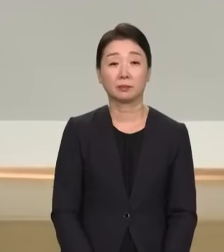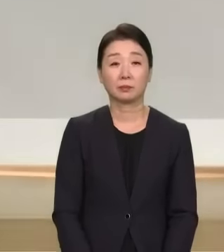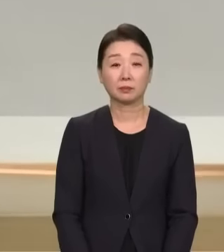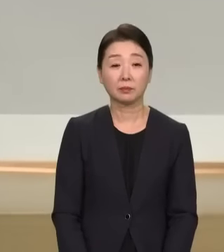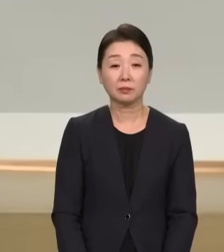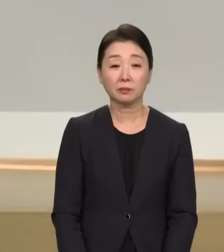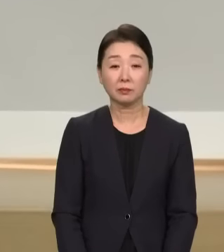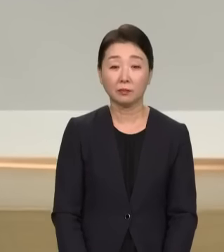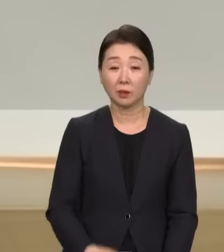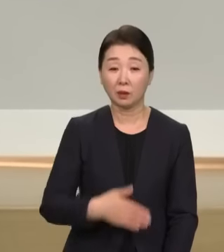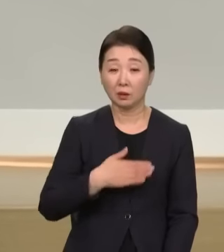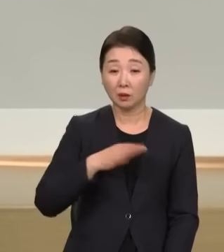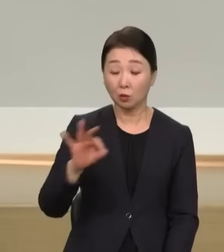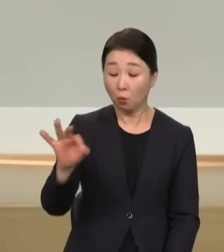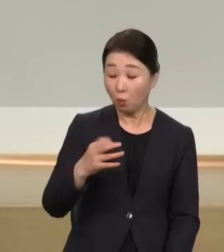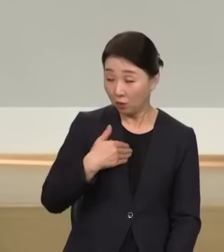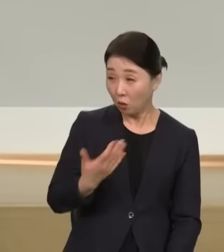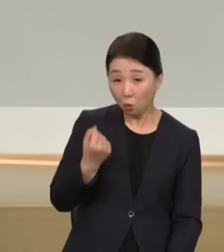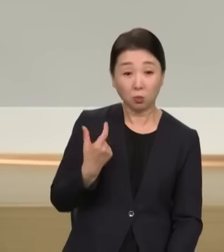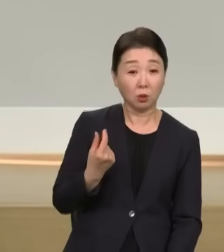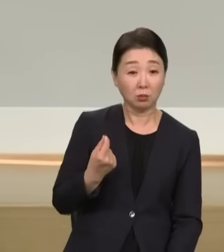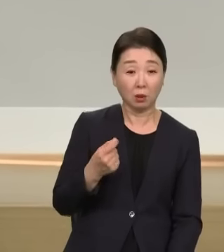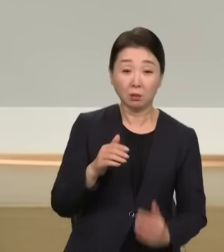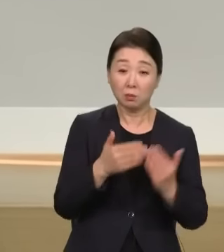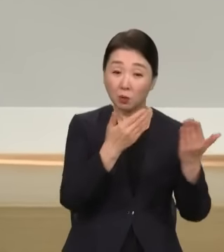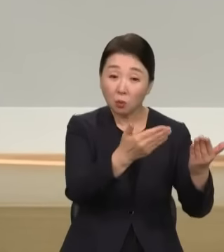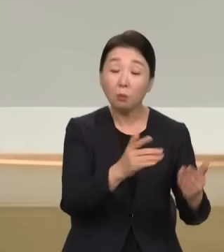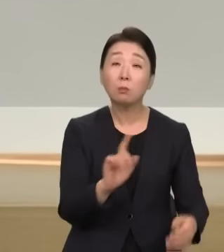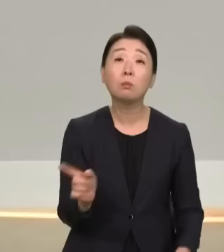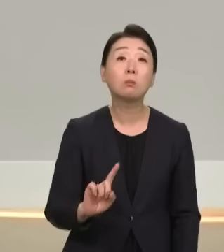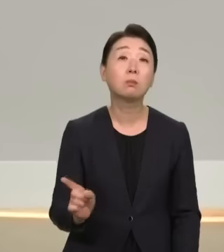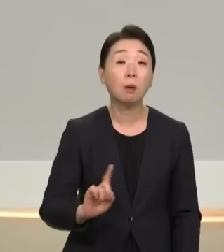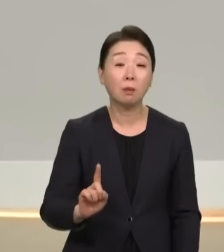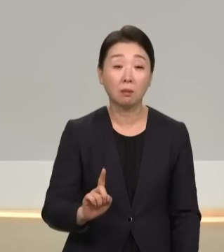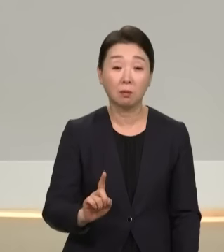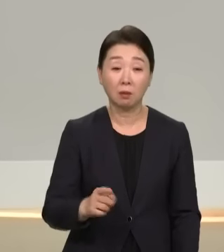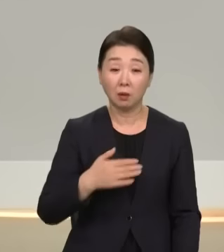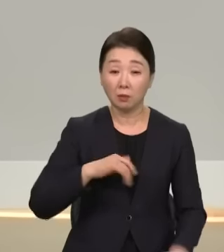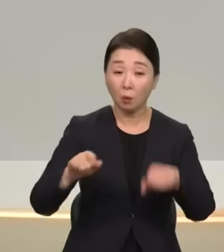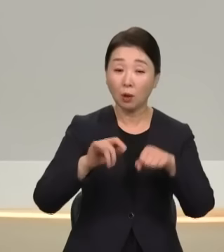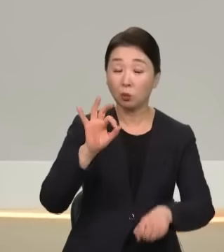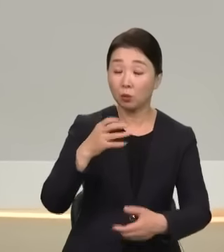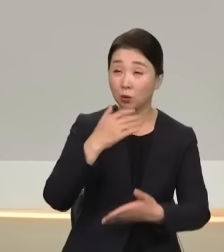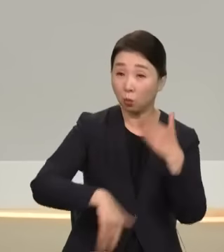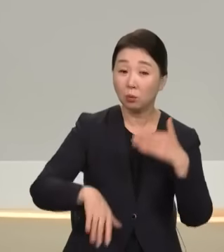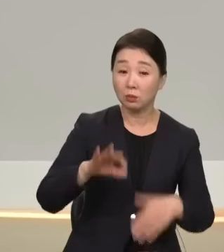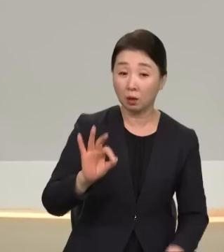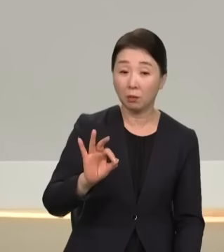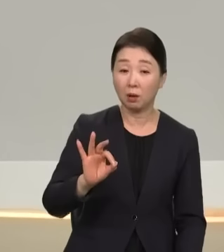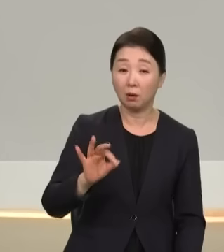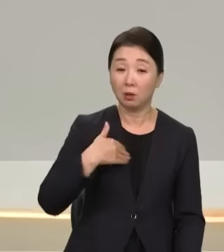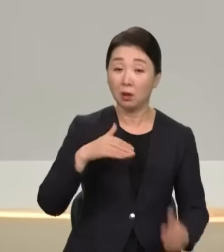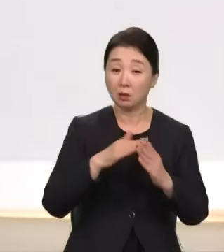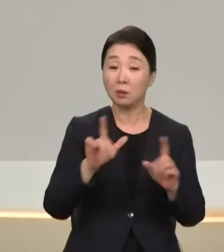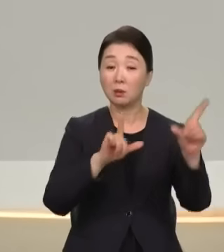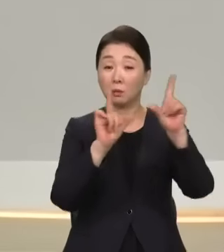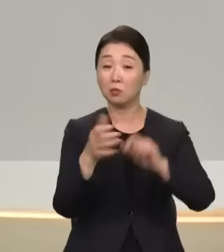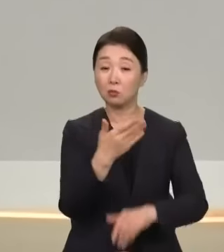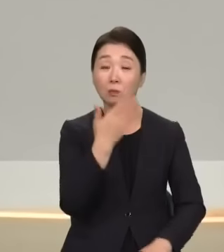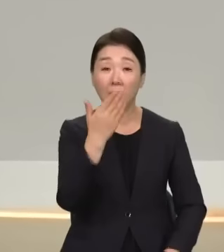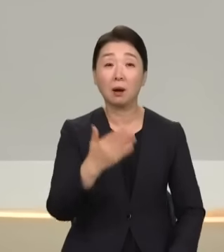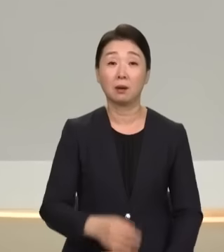그거 나한테 넘으면 내 돈 아닙니까? 그 집에 갖다 주는 게 무슨 그게 내 활동비 중에서 남은 돈은 내 집에 생활비로 줄